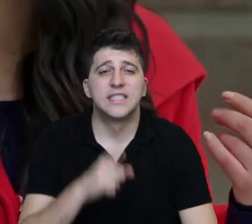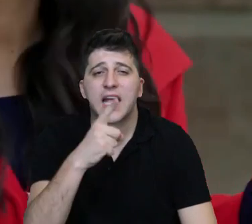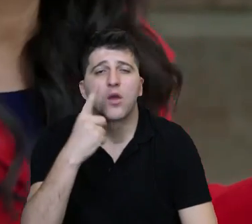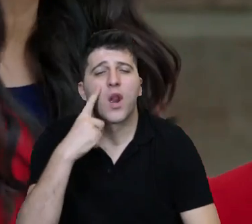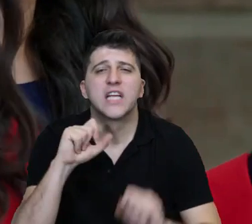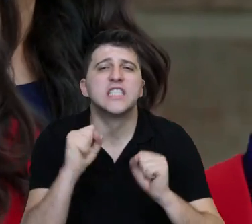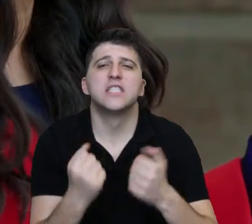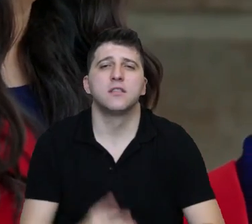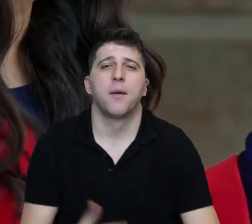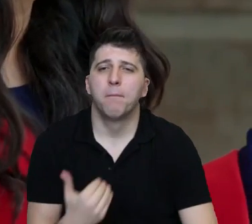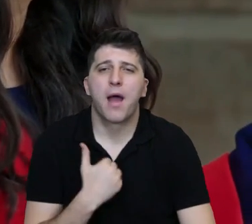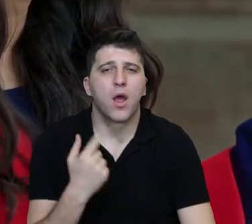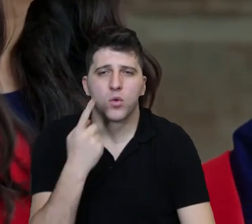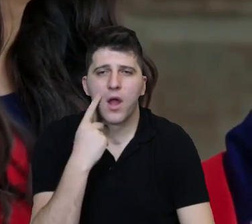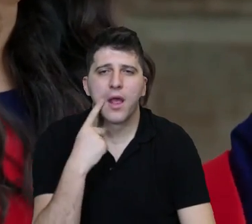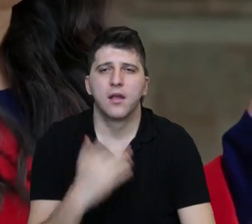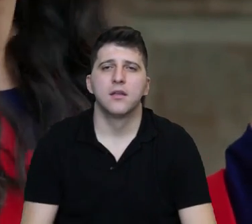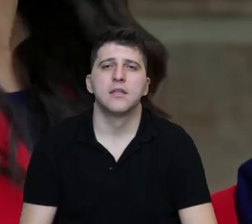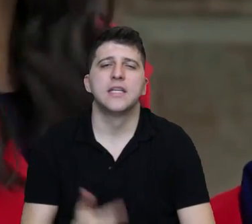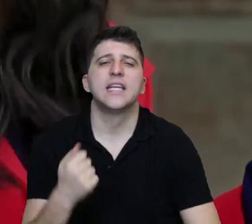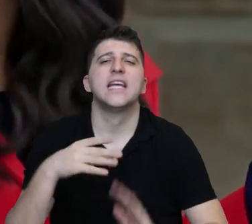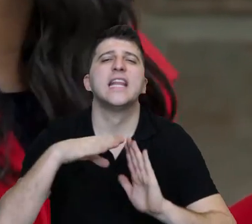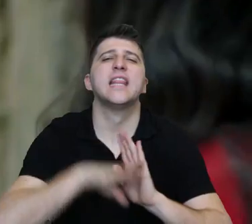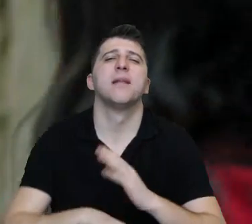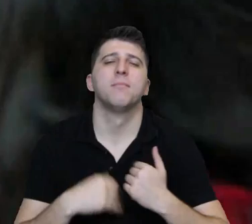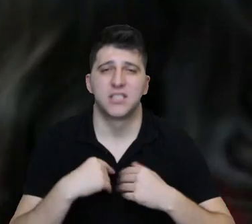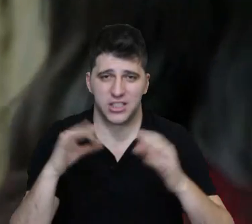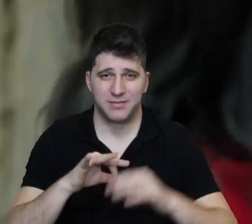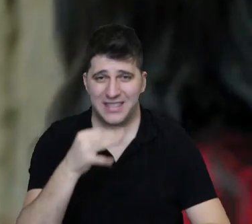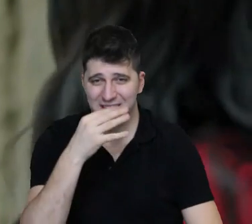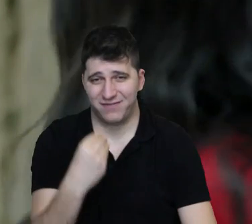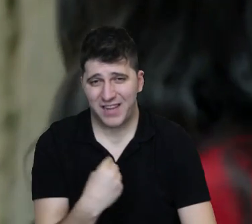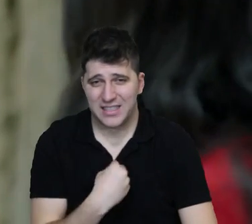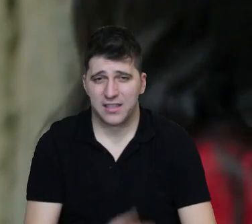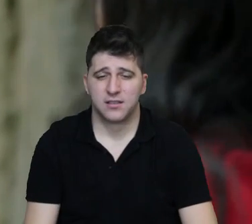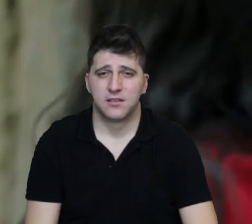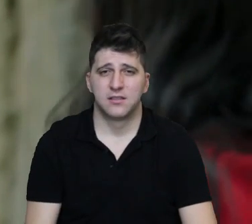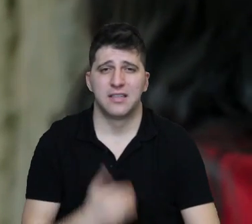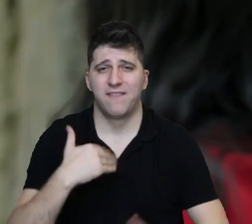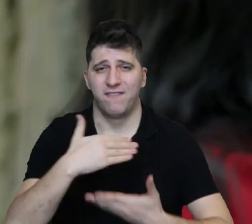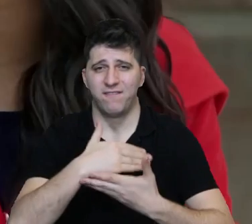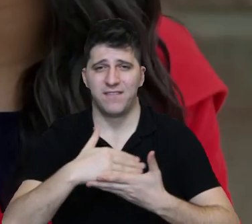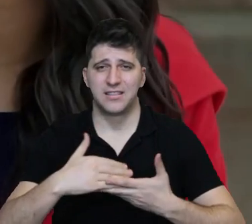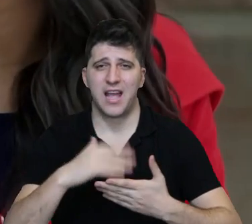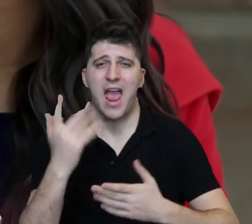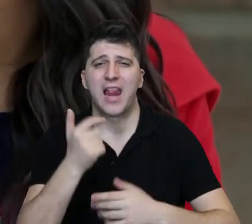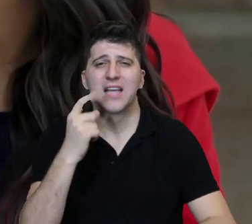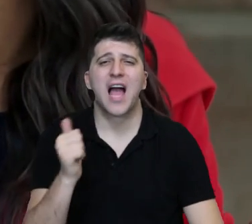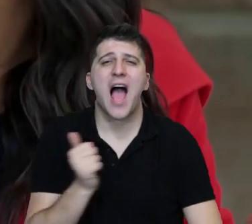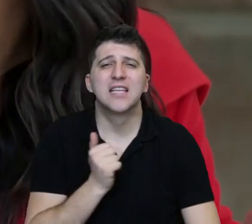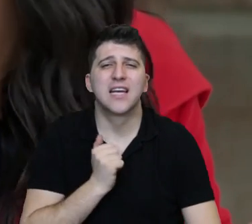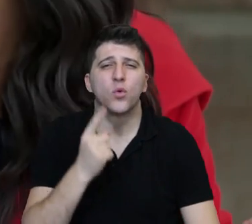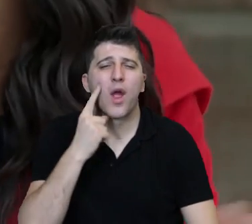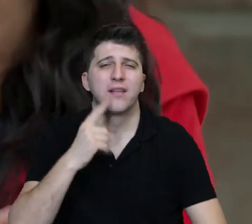kış. Bana göre indirim. Şimdi izin verirsen kredi kartımın en az asgari